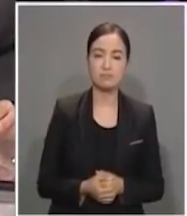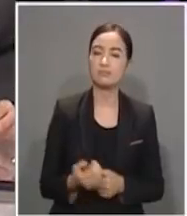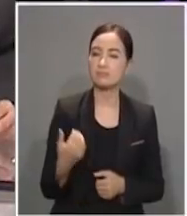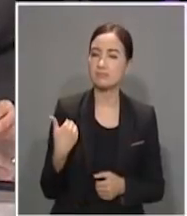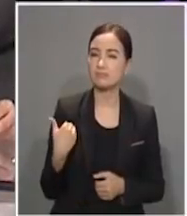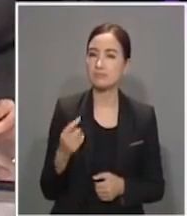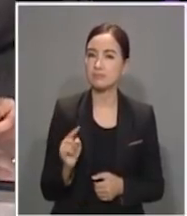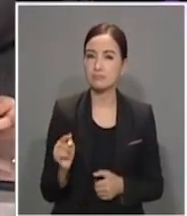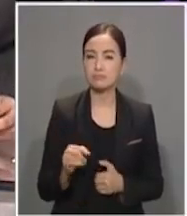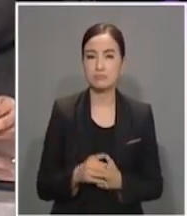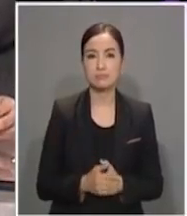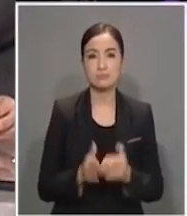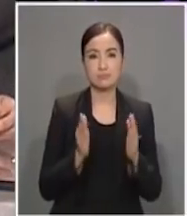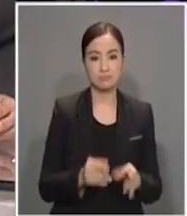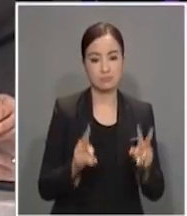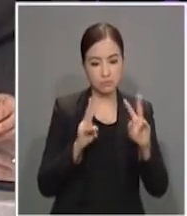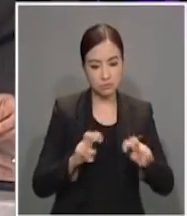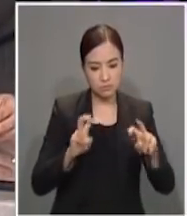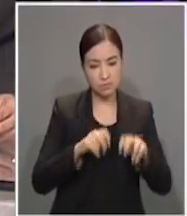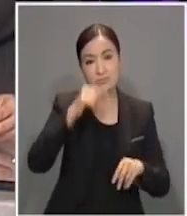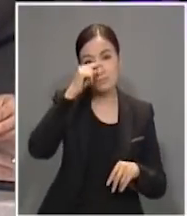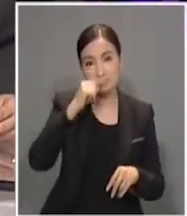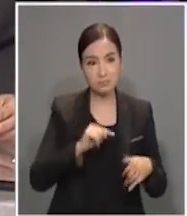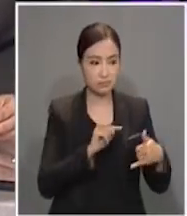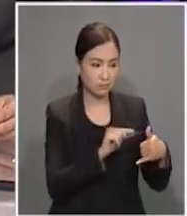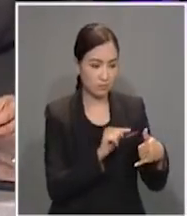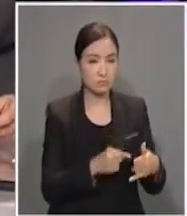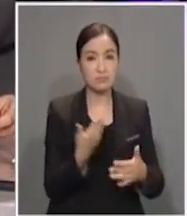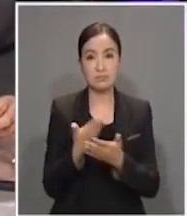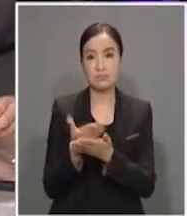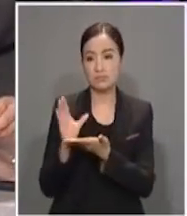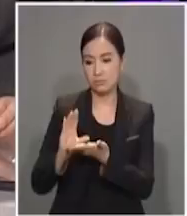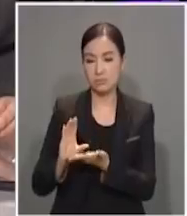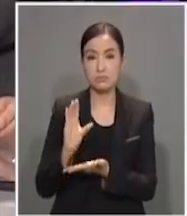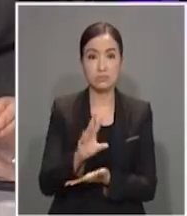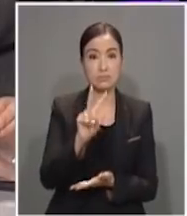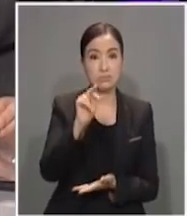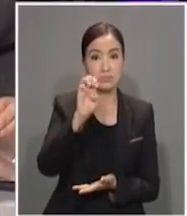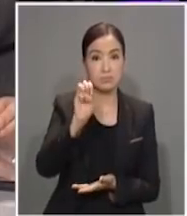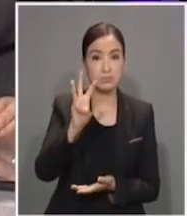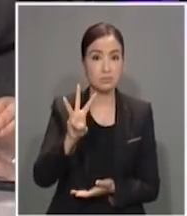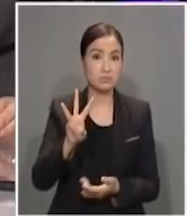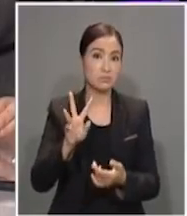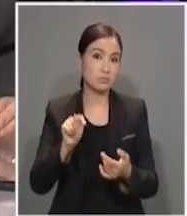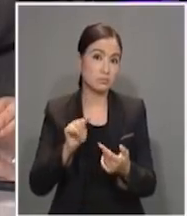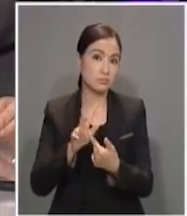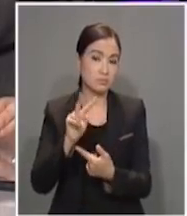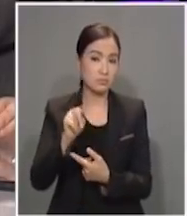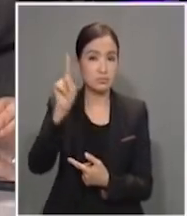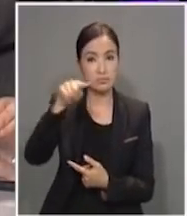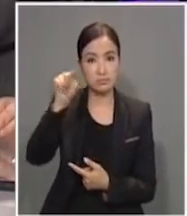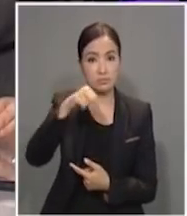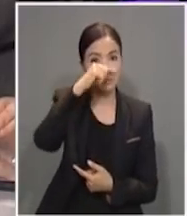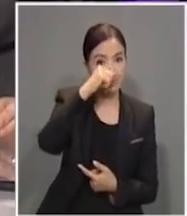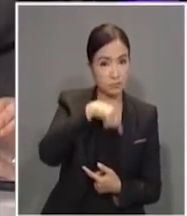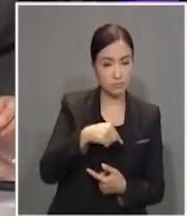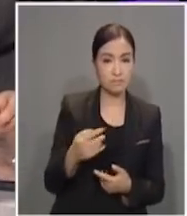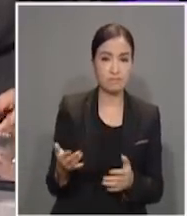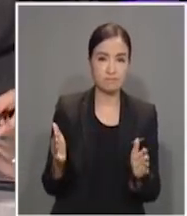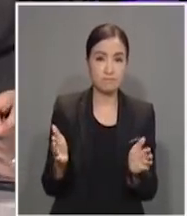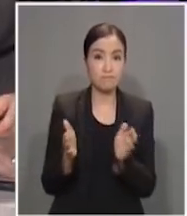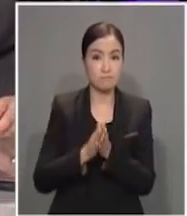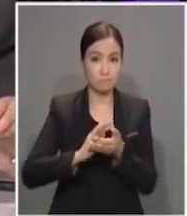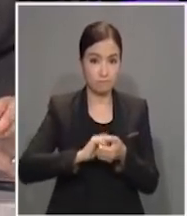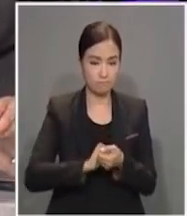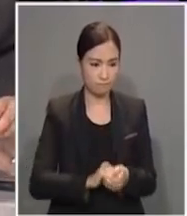มีเรื่องของนักวิจัยไทยอีกแล้วนะครับทางกองทุนความร่วมมือนิวตันระหว่างสหราชอาณาจักรและประเทศไทยคัดเลือกผล